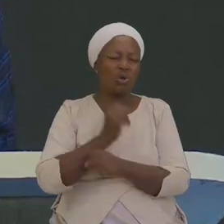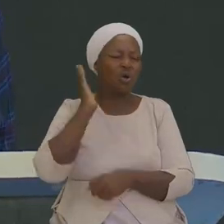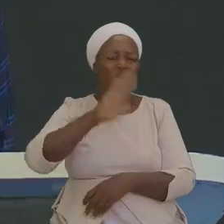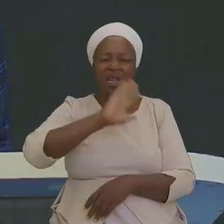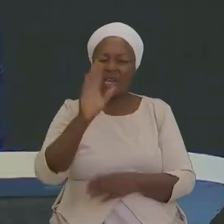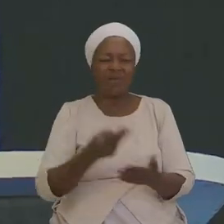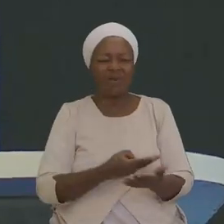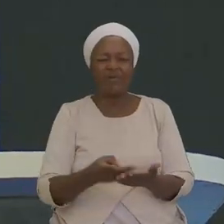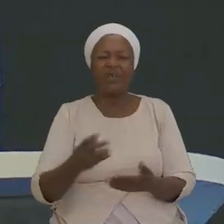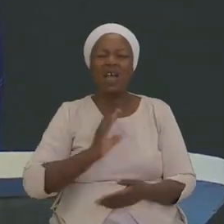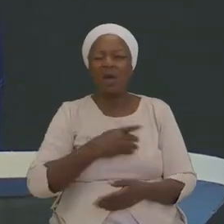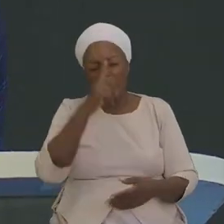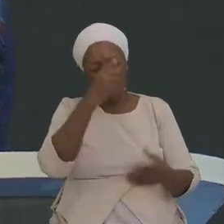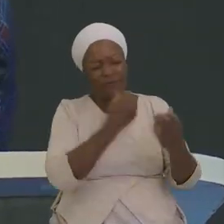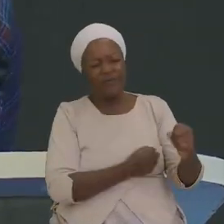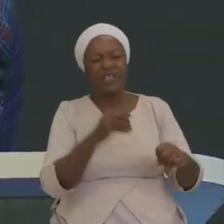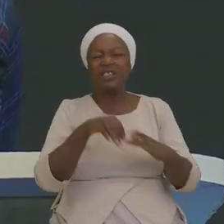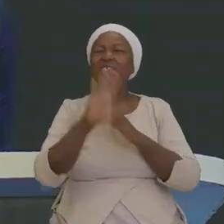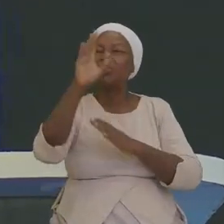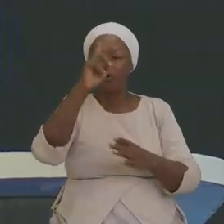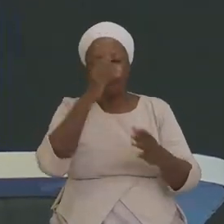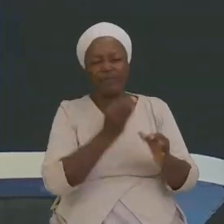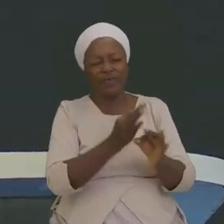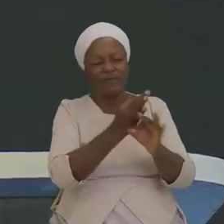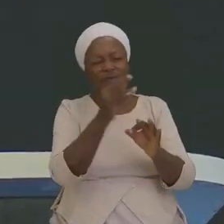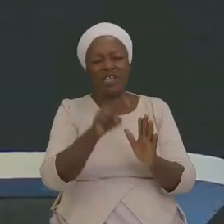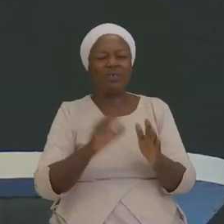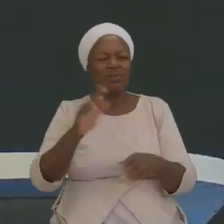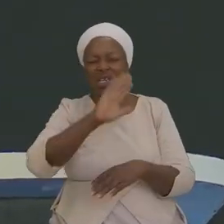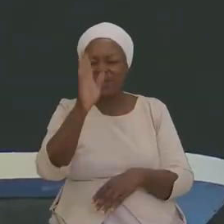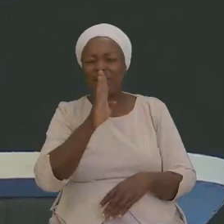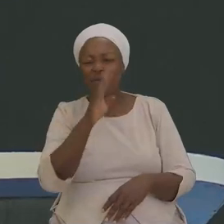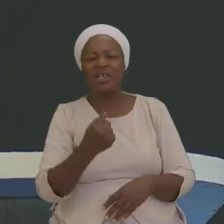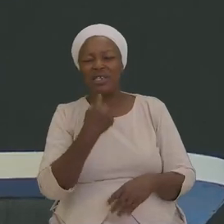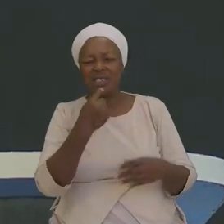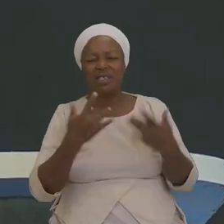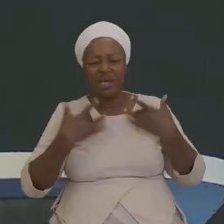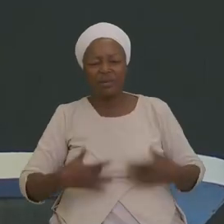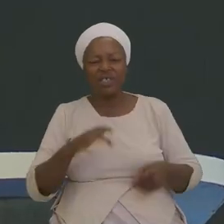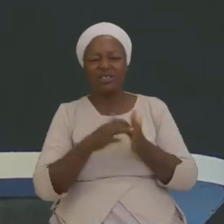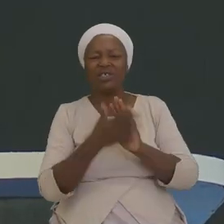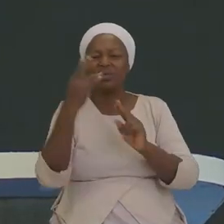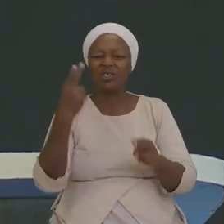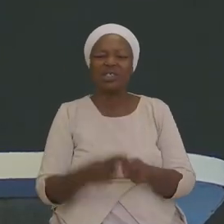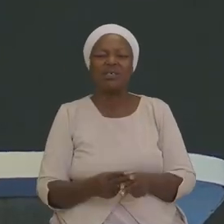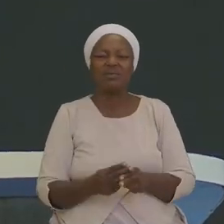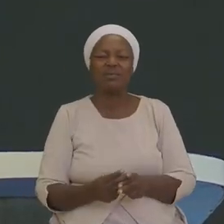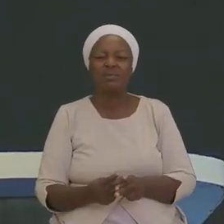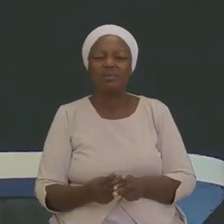jamais faillir. Notre foi en toi, en ta fidélité, ne sera pas déçue.